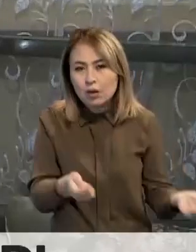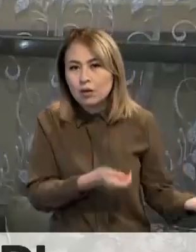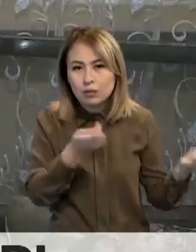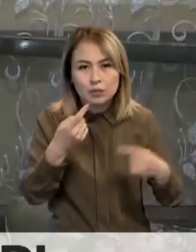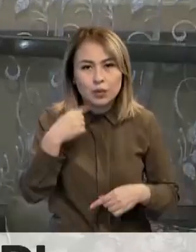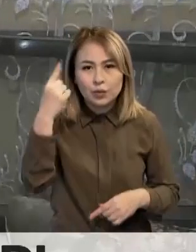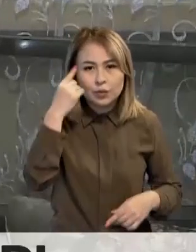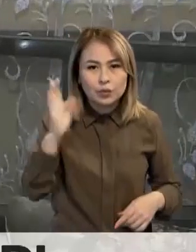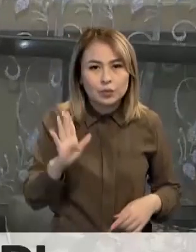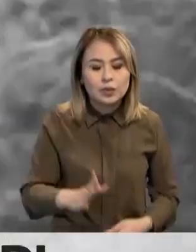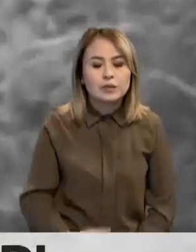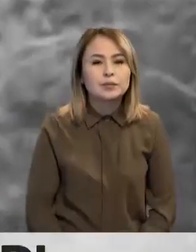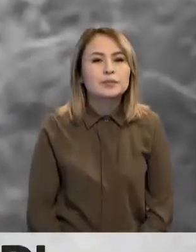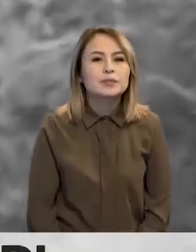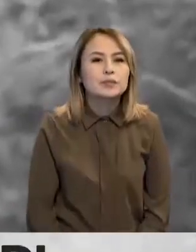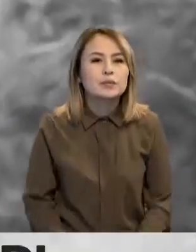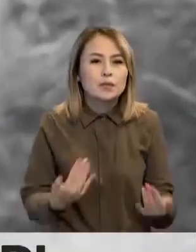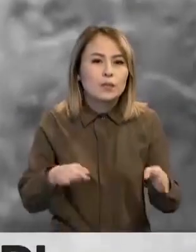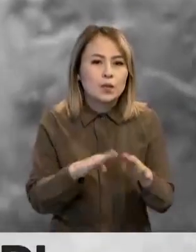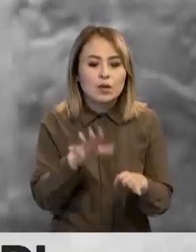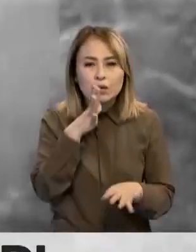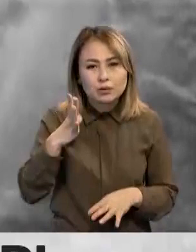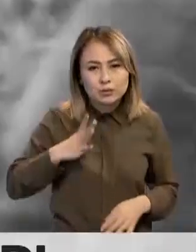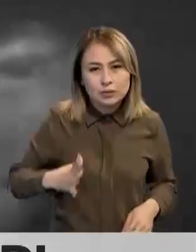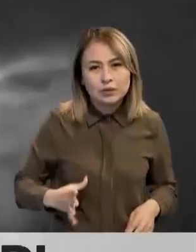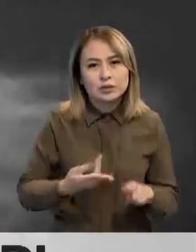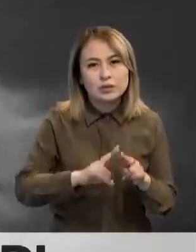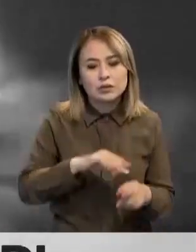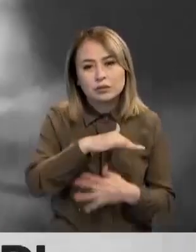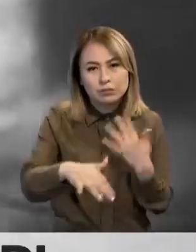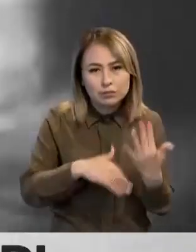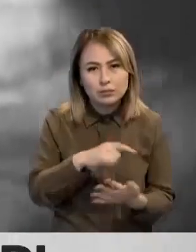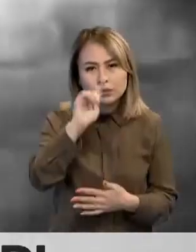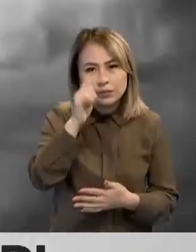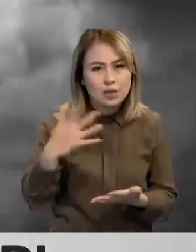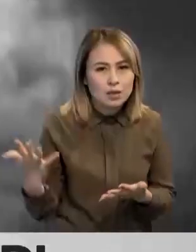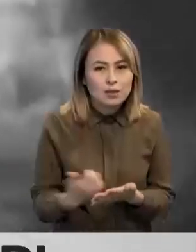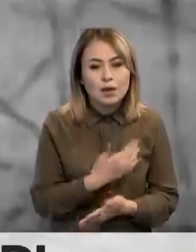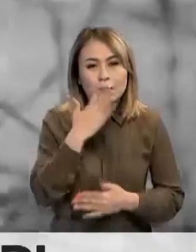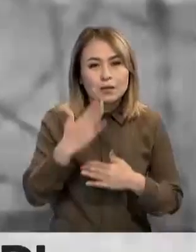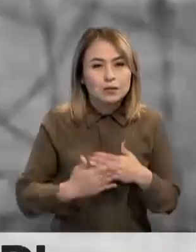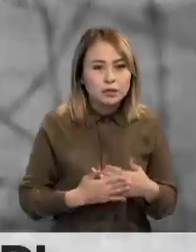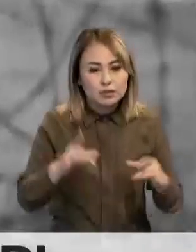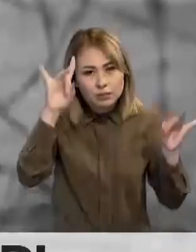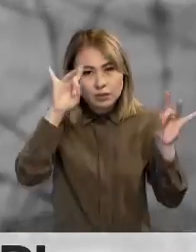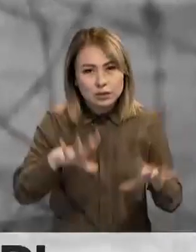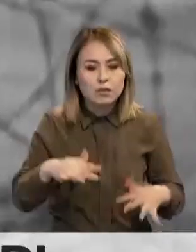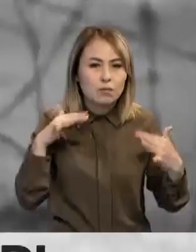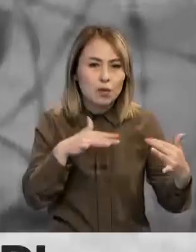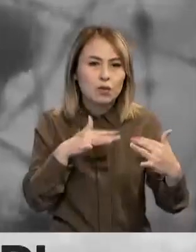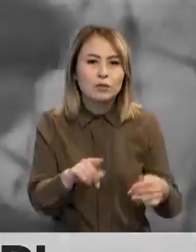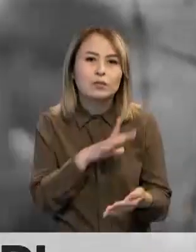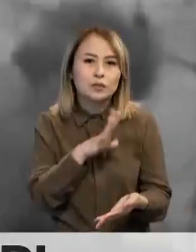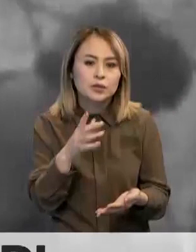деп ойлағанда жоқ. Осылайша асқан төзім мен жанкештіктің арқасында жауынгерлер жеңісті жақындатты. Күтпеген жерден шабуыл жасап,